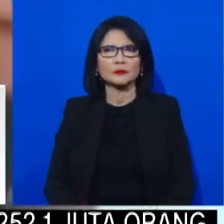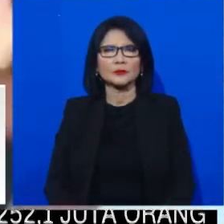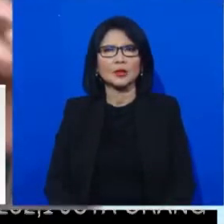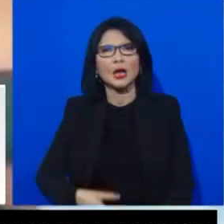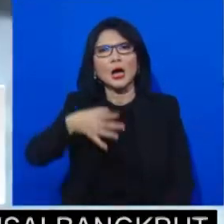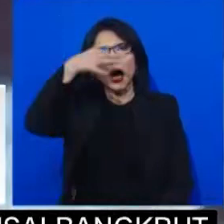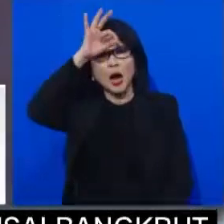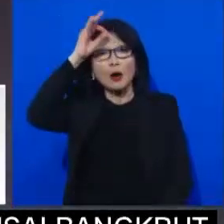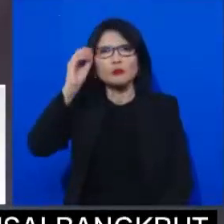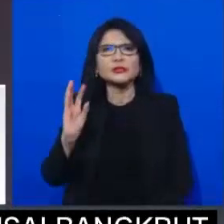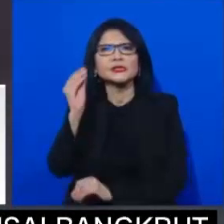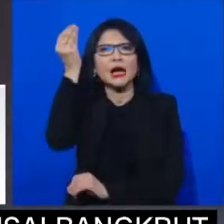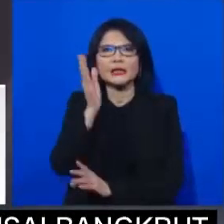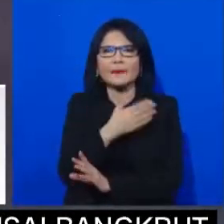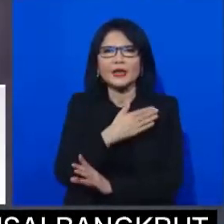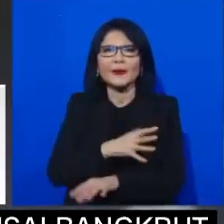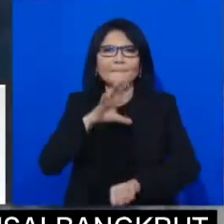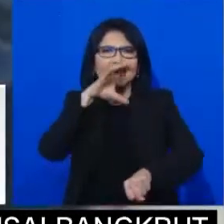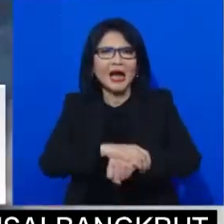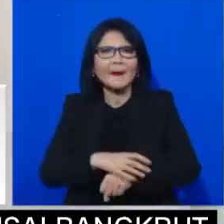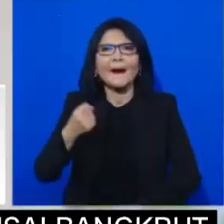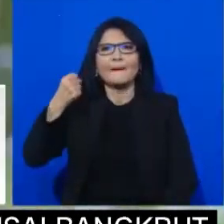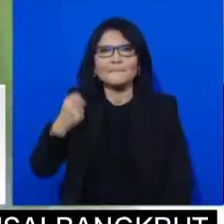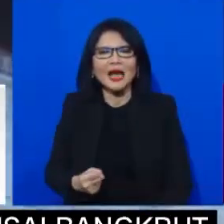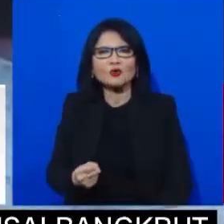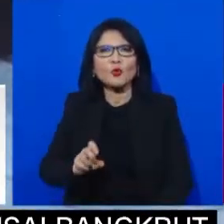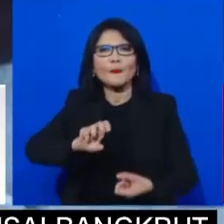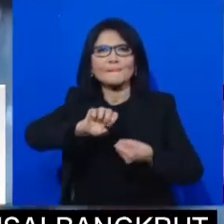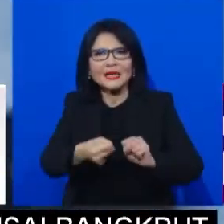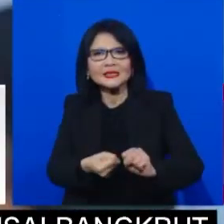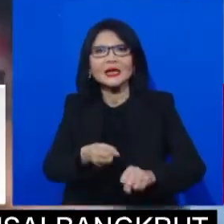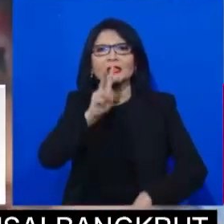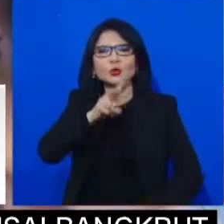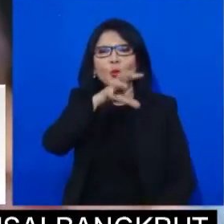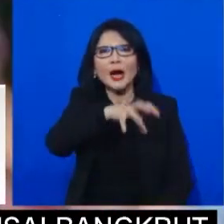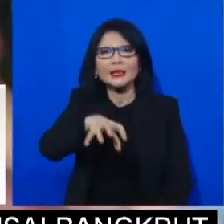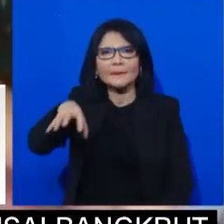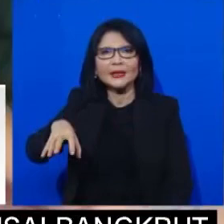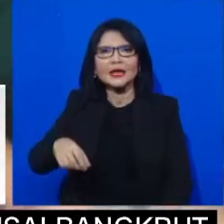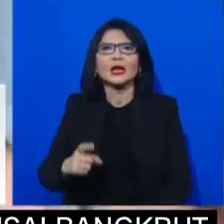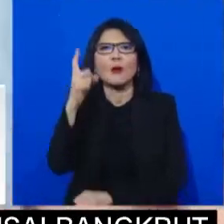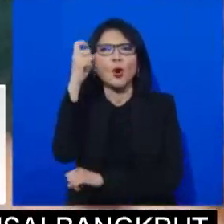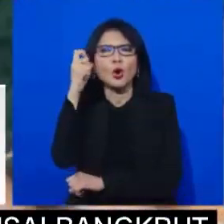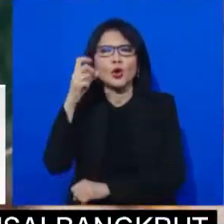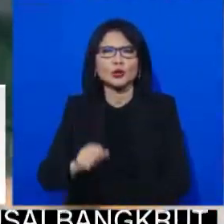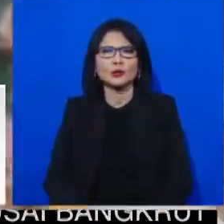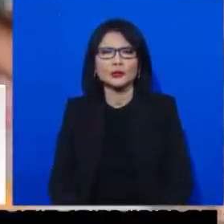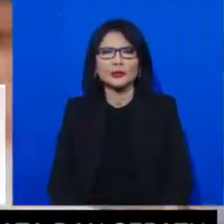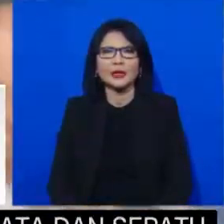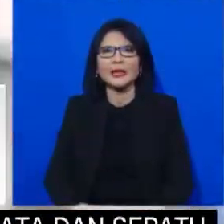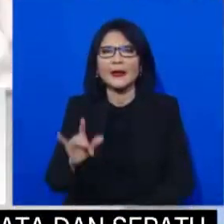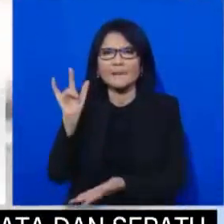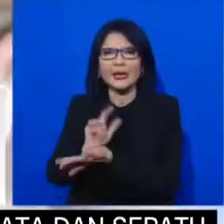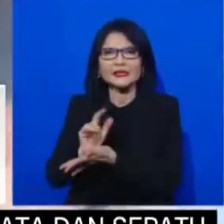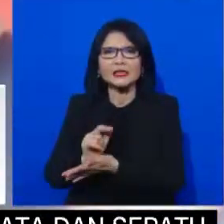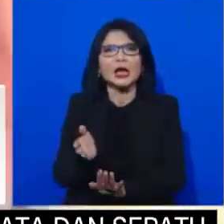Polisi Resor Metro Jakarta Barat menangkap para pelaku pemerasan di dua tempat berbeda di Bekasi dan Bogor, Jawa Barat. Para pelaku ini sebelumnya mengaku